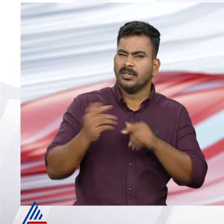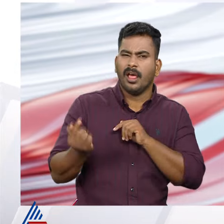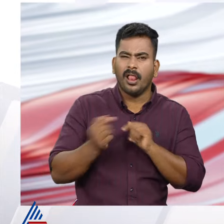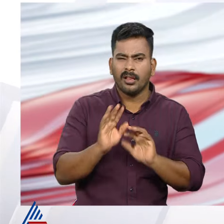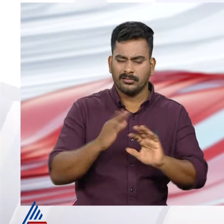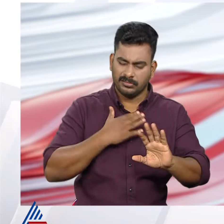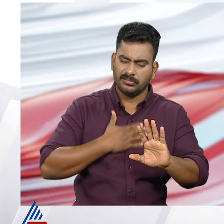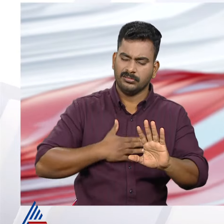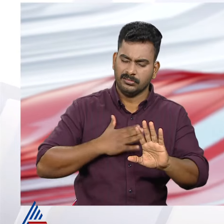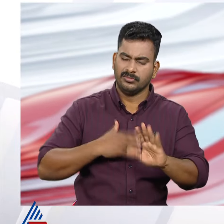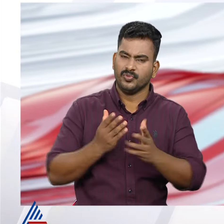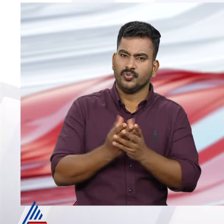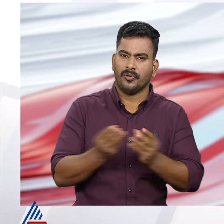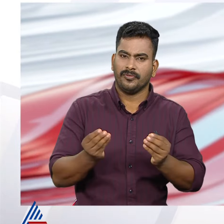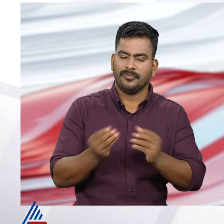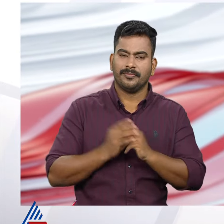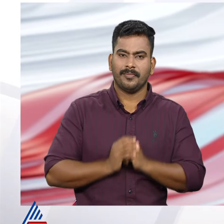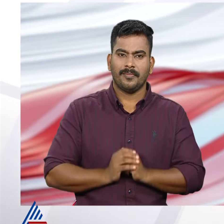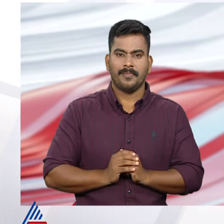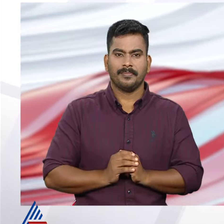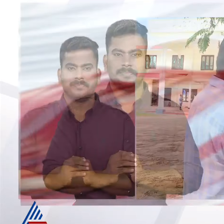സഭാ നേതൃത്വത്തോട് ആവശ്യപ്പെട്ടിട്ടുണ്ട്.